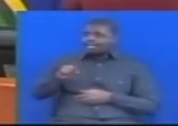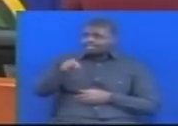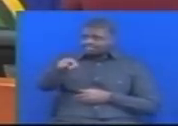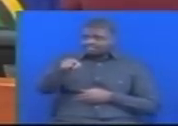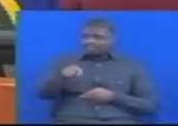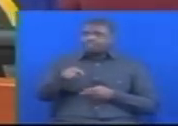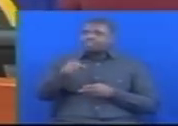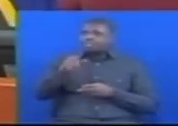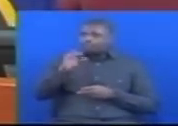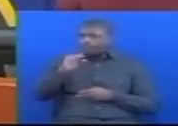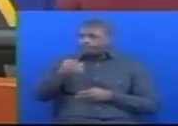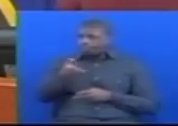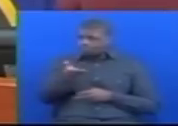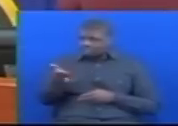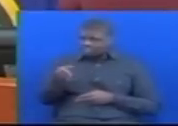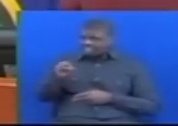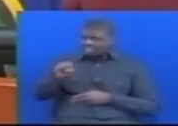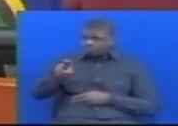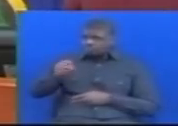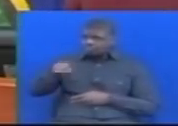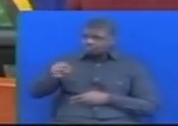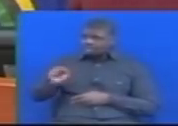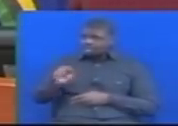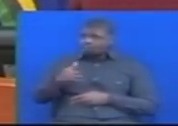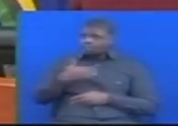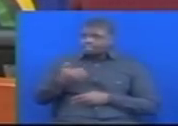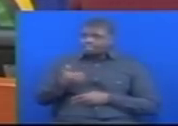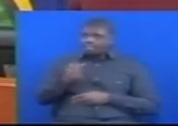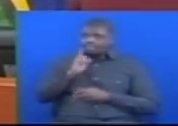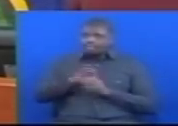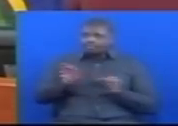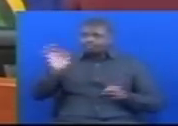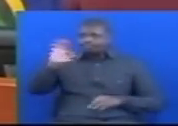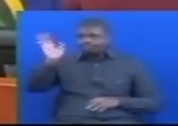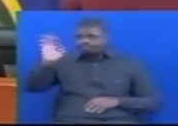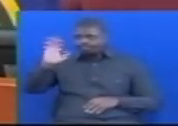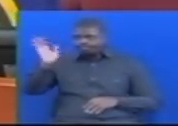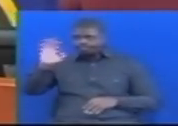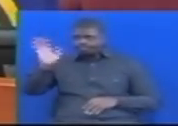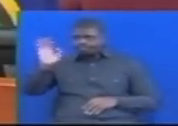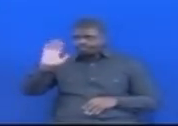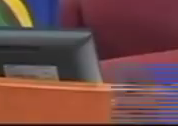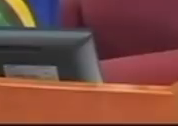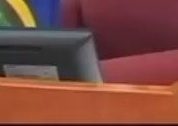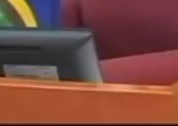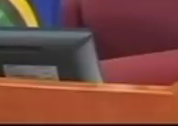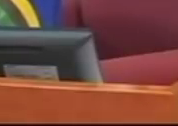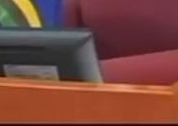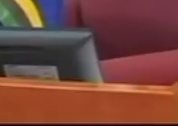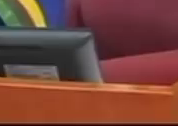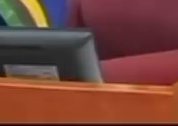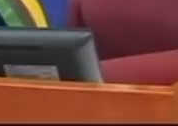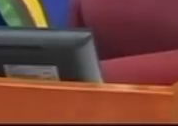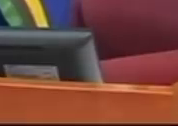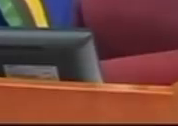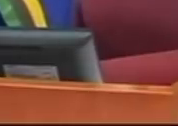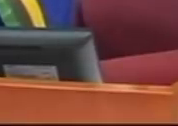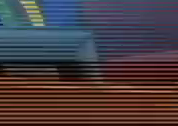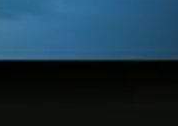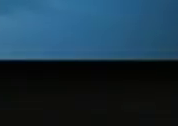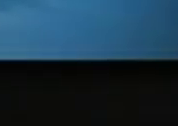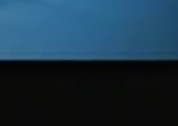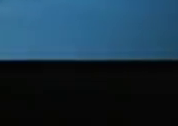leo katika kikao cha 31, na mara baada ya matangazo mawili matatu kutoka kwake Mheshimiwa Spika